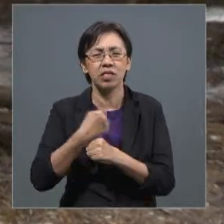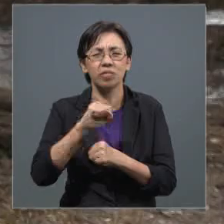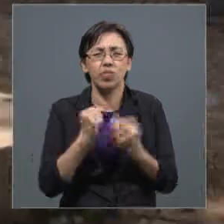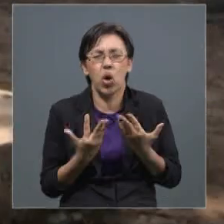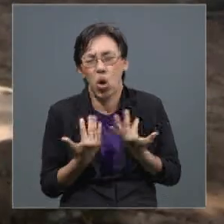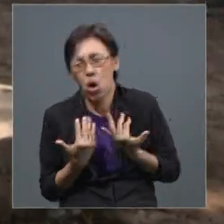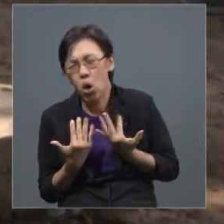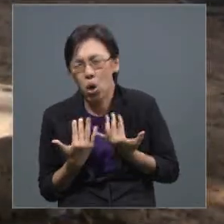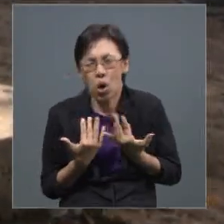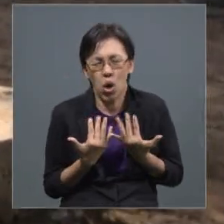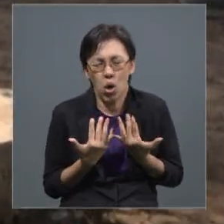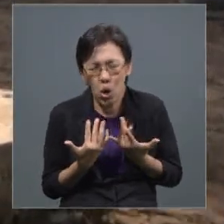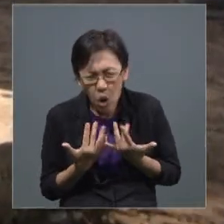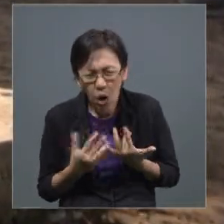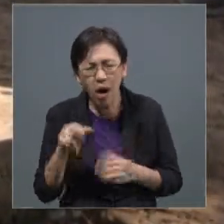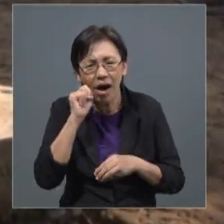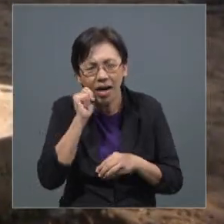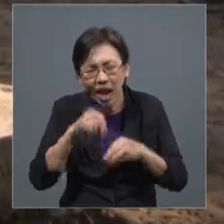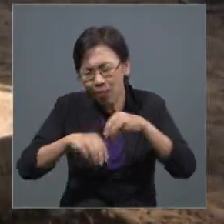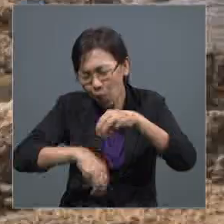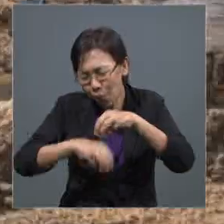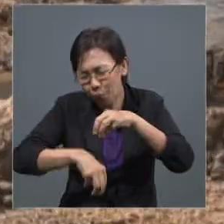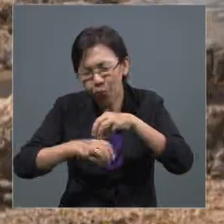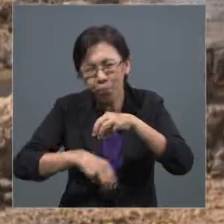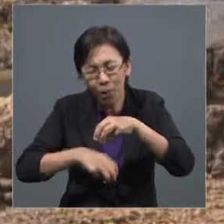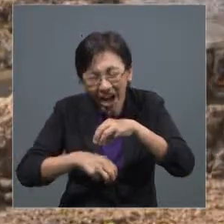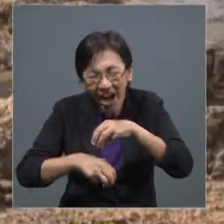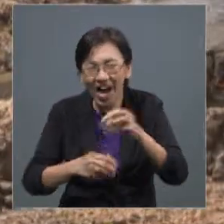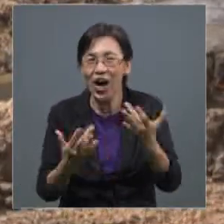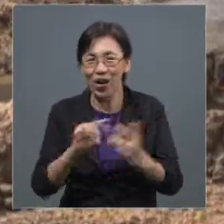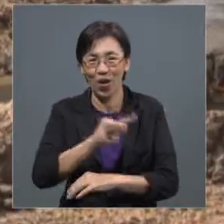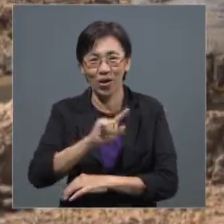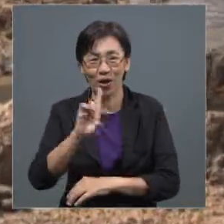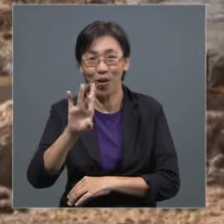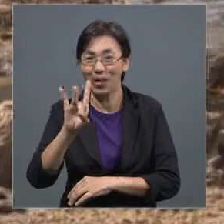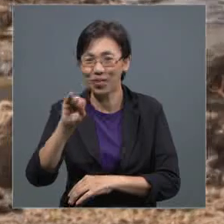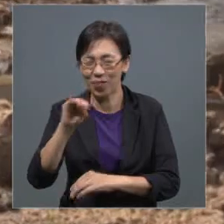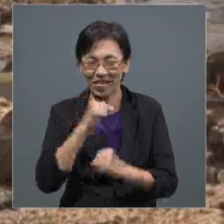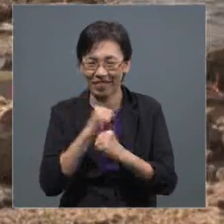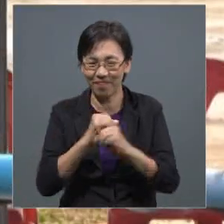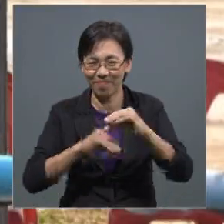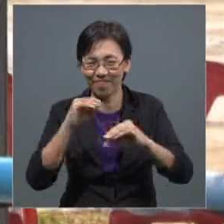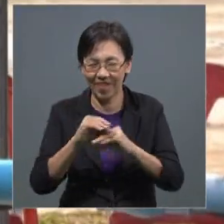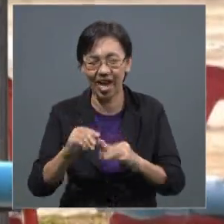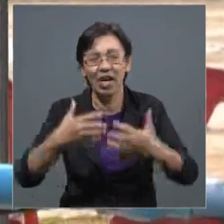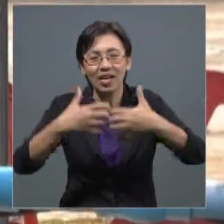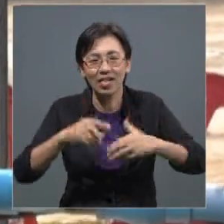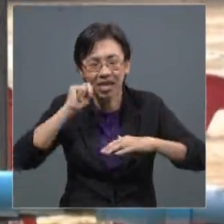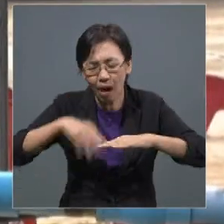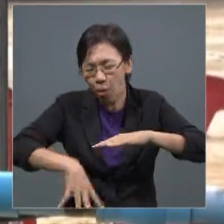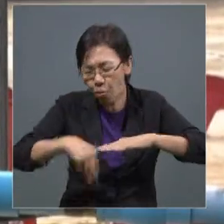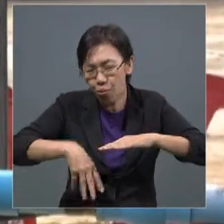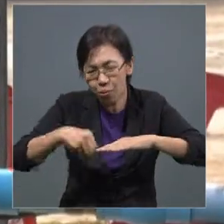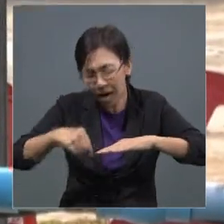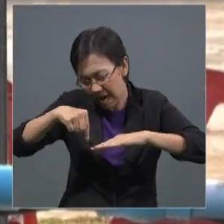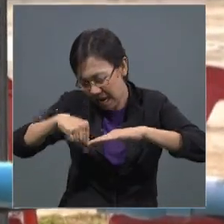าวตำบลน้ำดิบในเรื่องของน้ำอุปโภคบริโภคกำลังจะหมดไปภายใน180วันของโครงการตั้งแต่การขุดเจาะน้ำบาดาลในชั้นความ